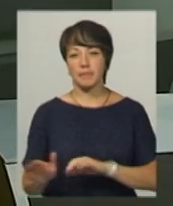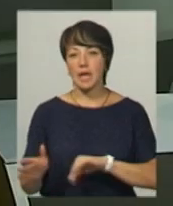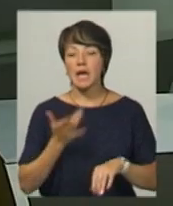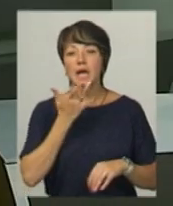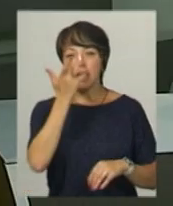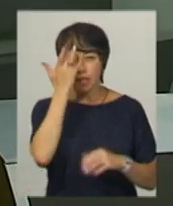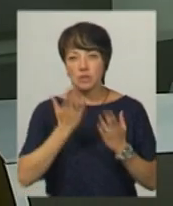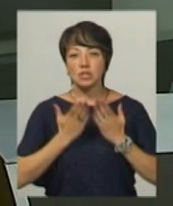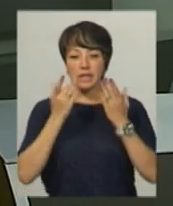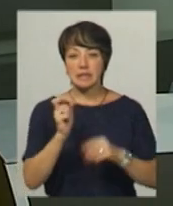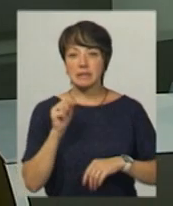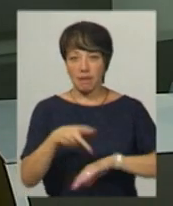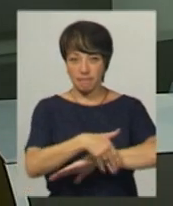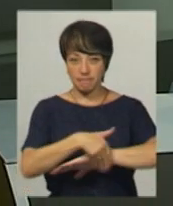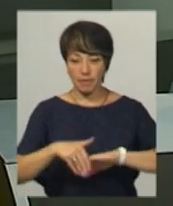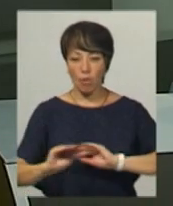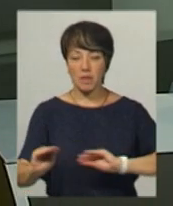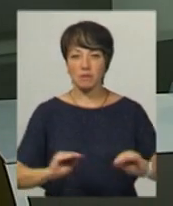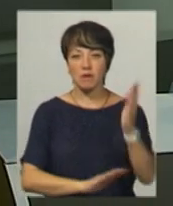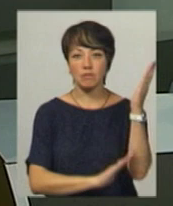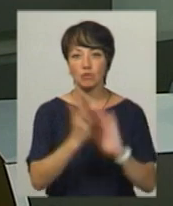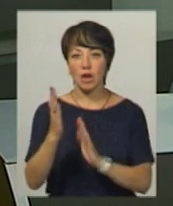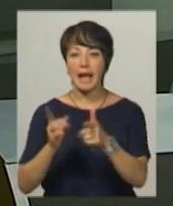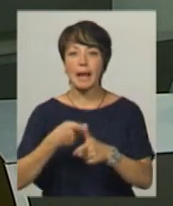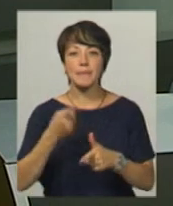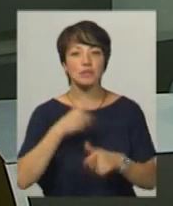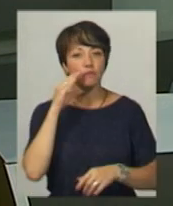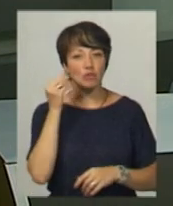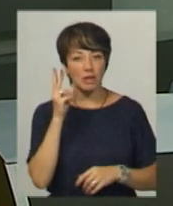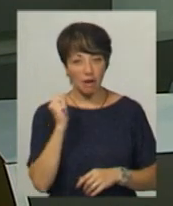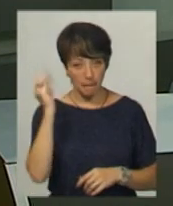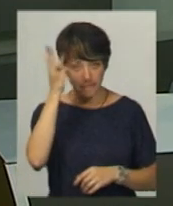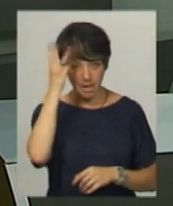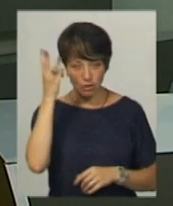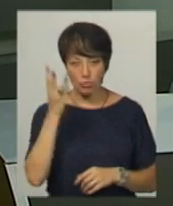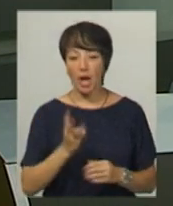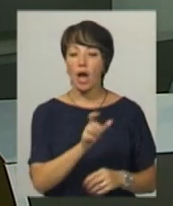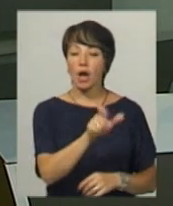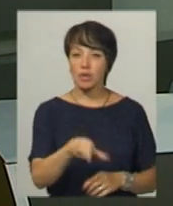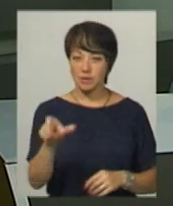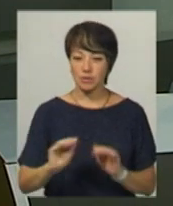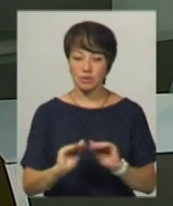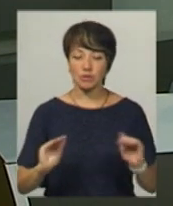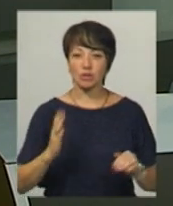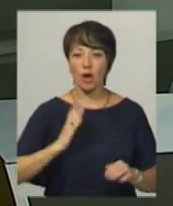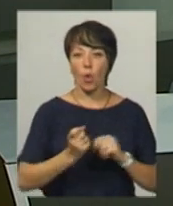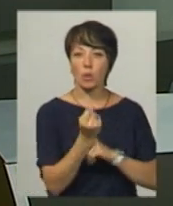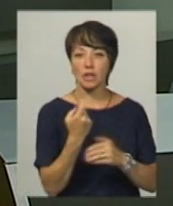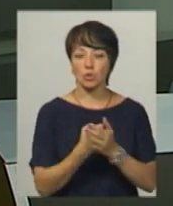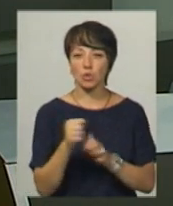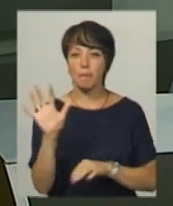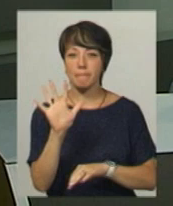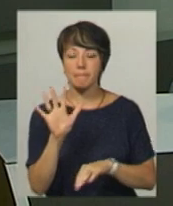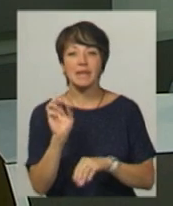Літній читальний зал «Просто небо» облаштували в сквері імені Тараса Шевченка в обласному центрі. Читачів тут чекають з 11 до